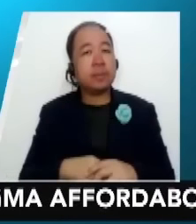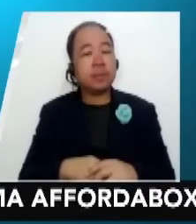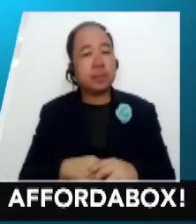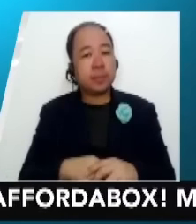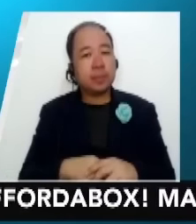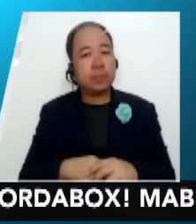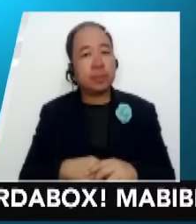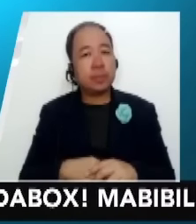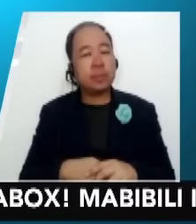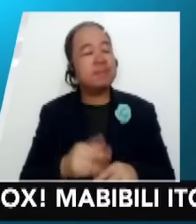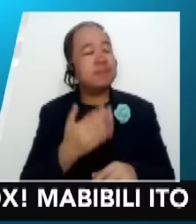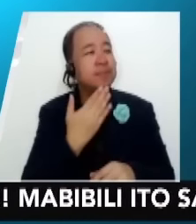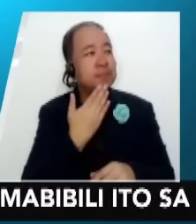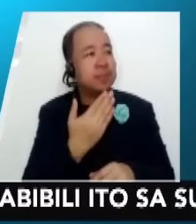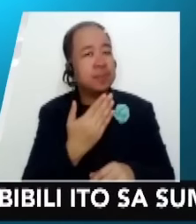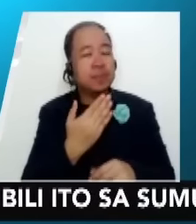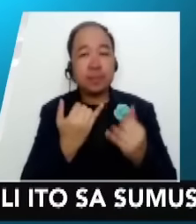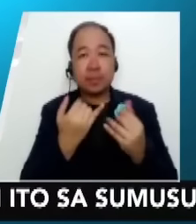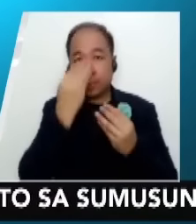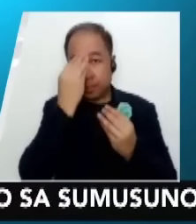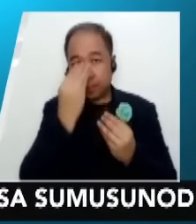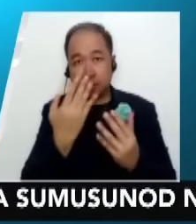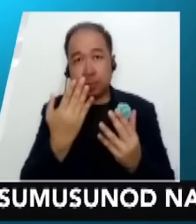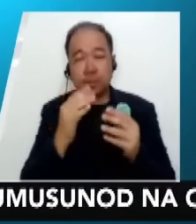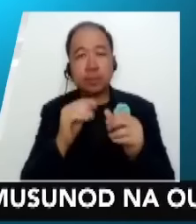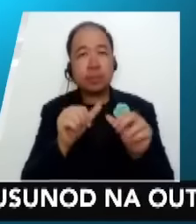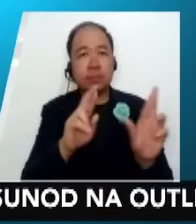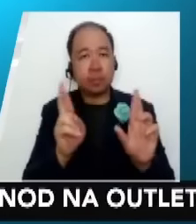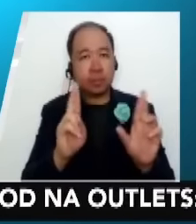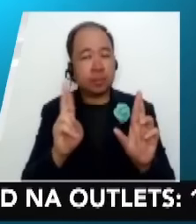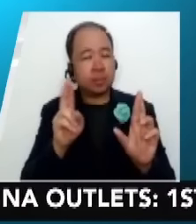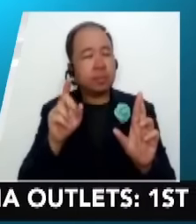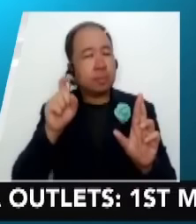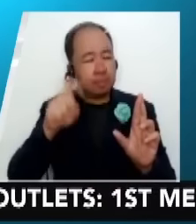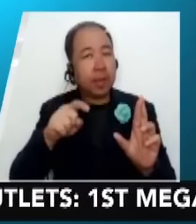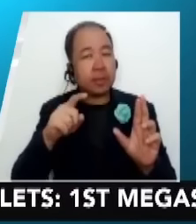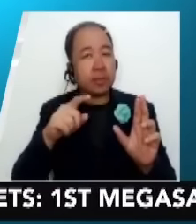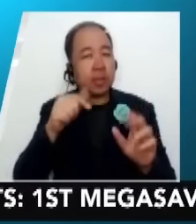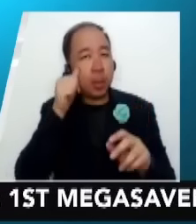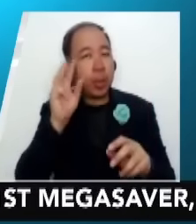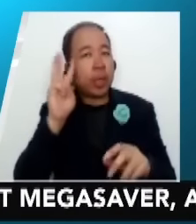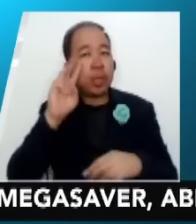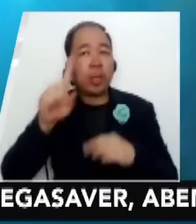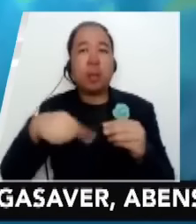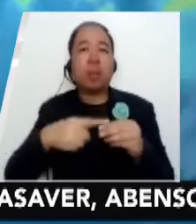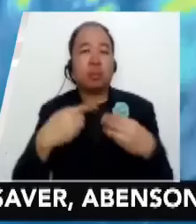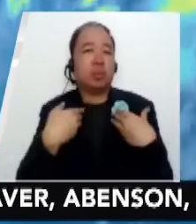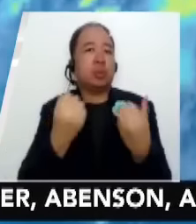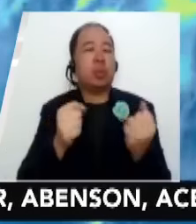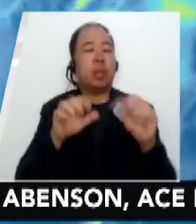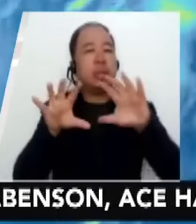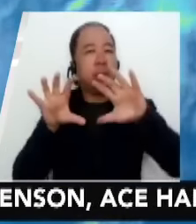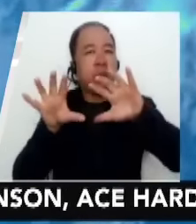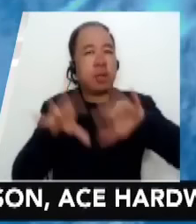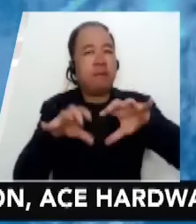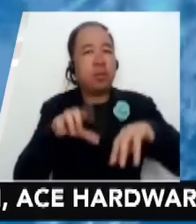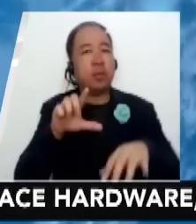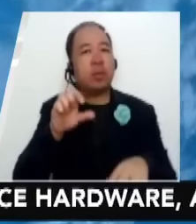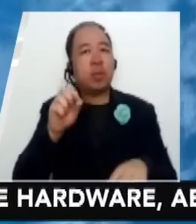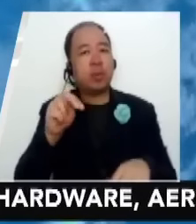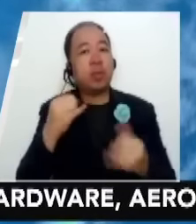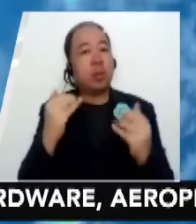Salamat Sir Emil. Mga kapuso, patuloy pong maging handa at alerto sa Super Typhoon Leon. Nakataas na ngayon ang signal number 4, dyan